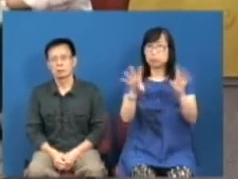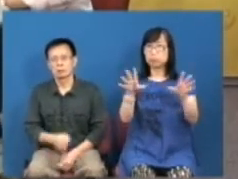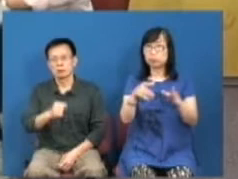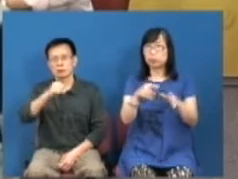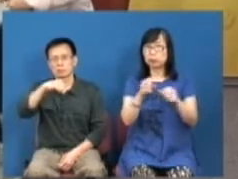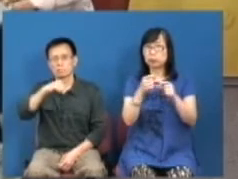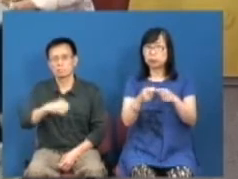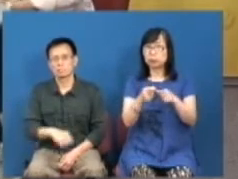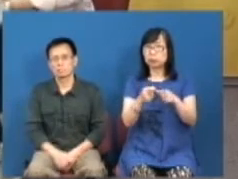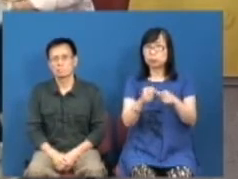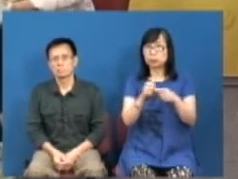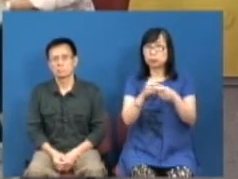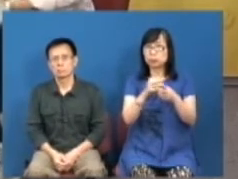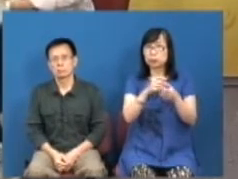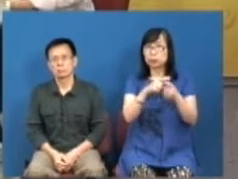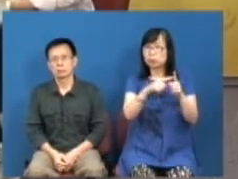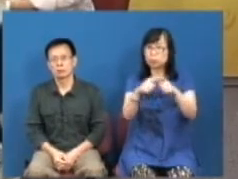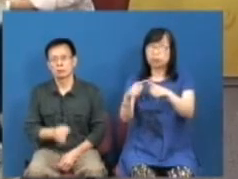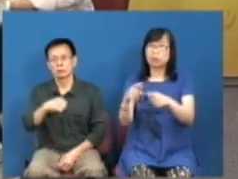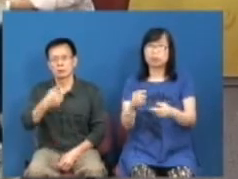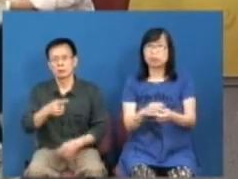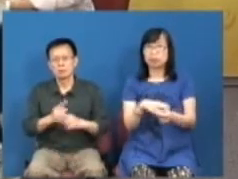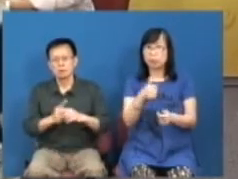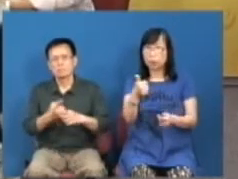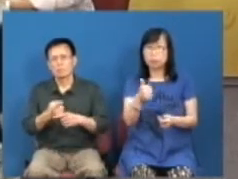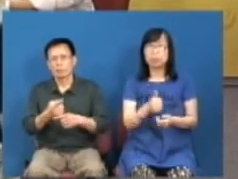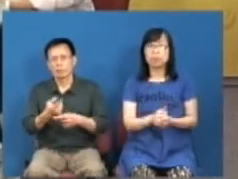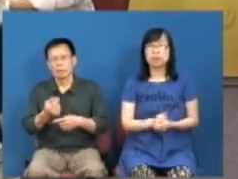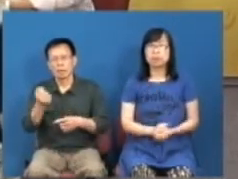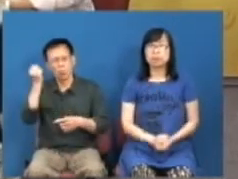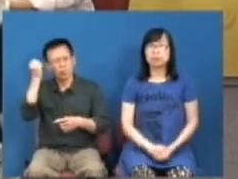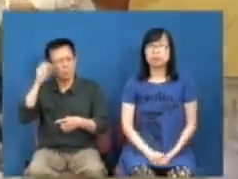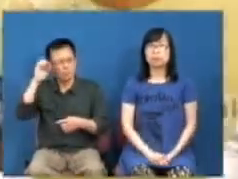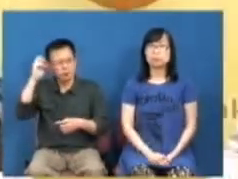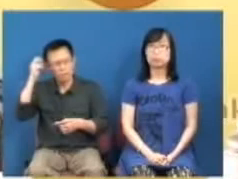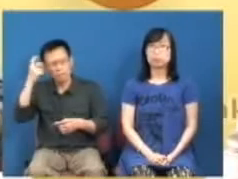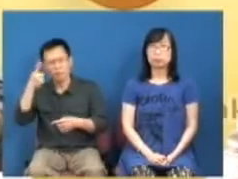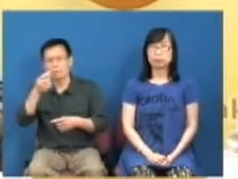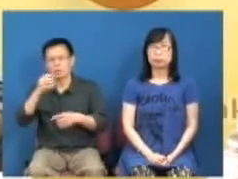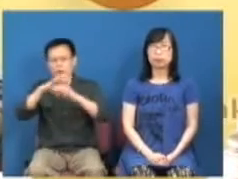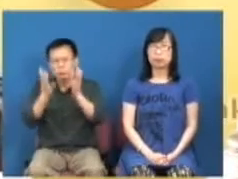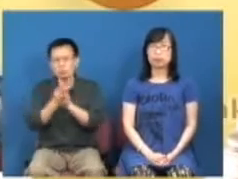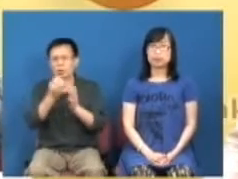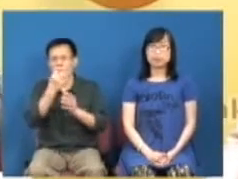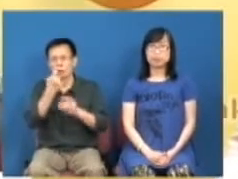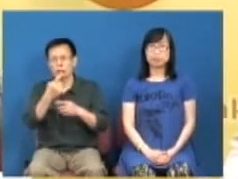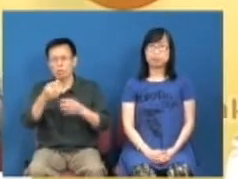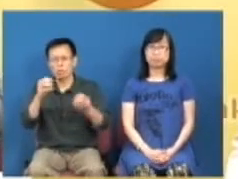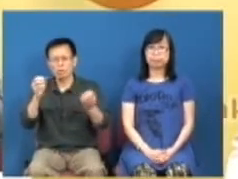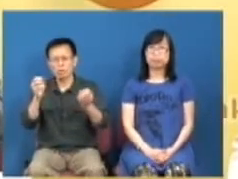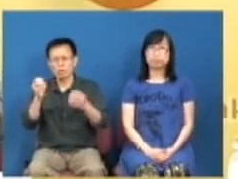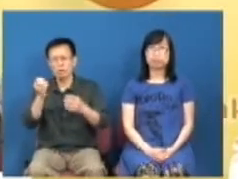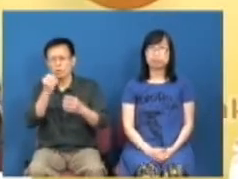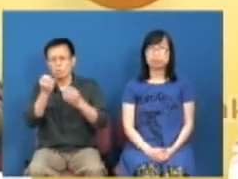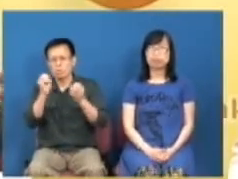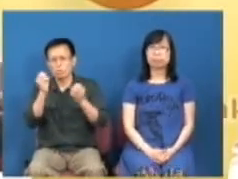起咁，我話資助佢就資助㗎啦。 係咯，即係其實好難想象一個成個香港就個諮詢架構好細咁咯，好